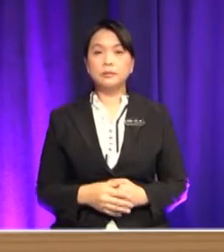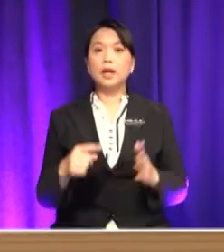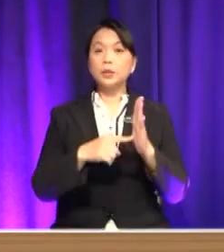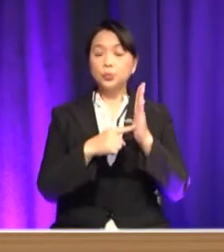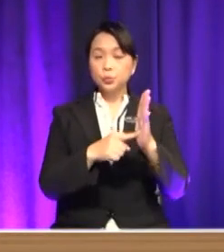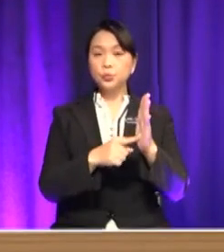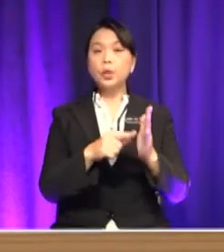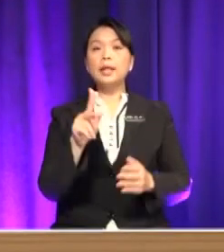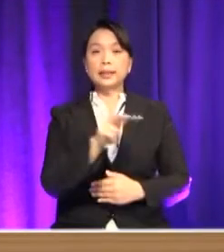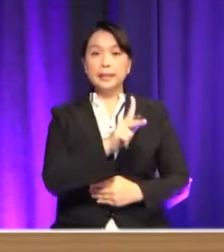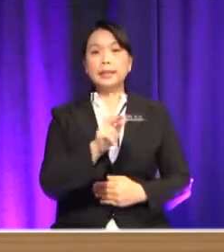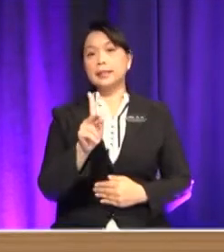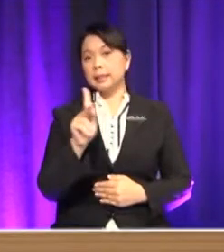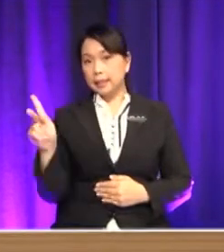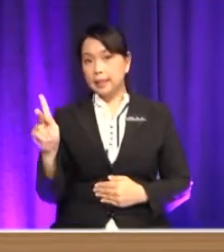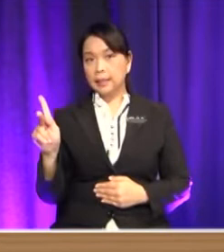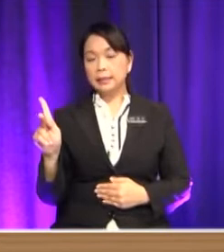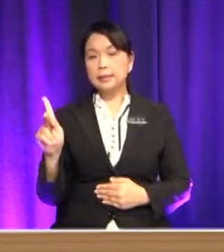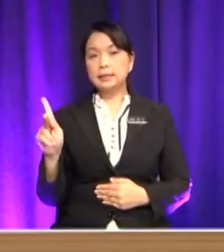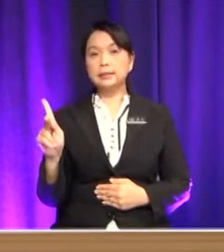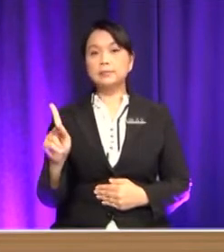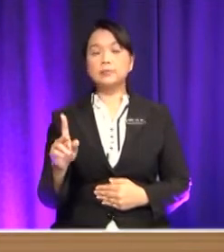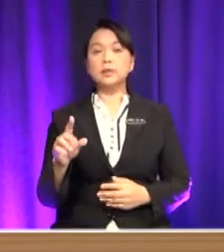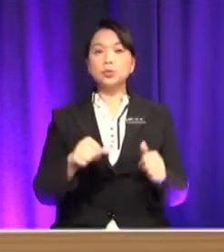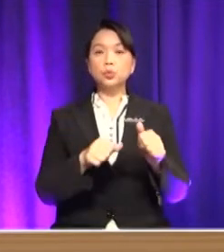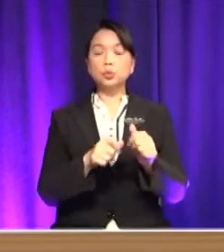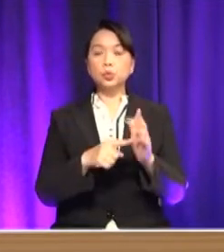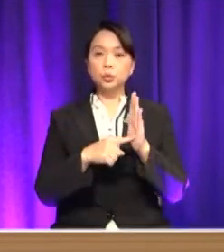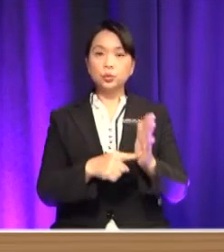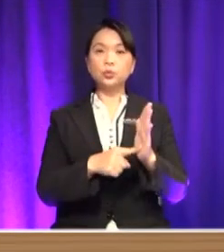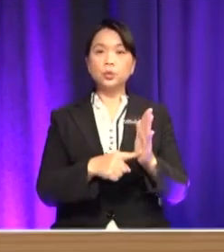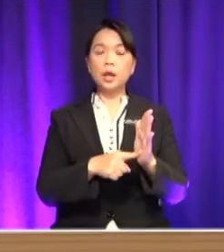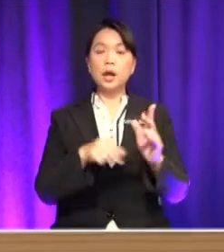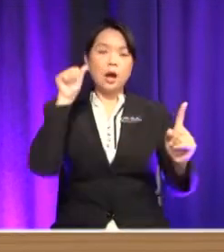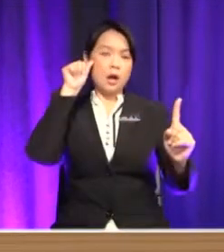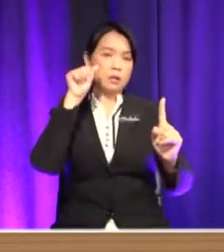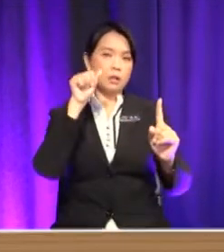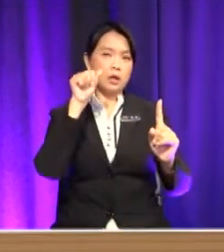dan belakang. Arrow itu menunjukkan arah aliran air hujan turun ke